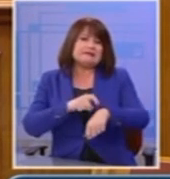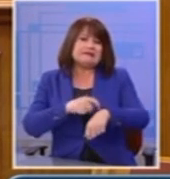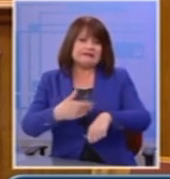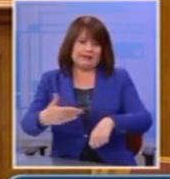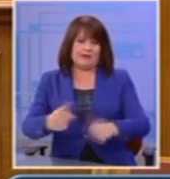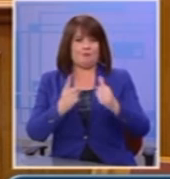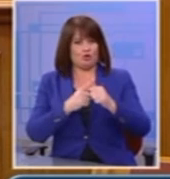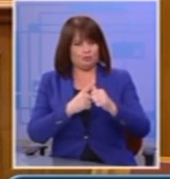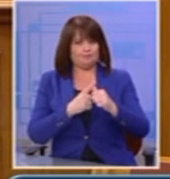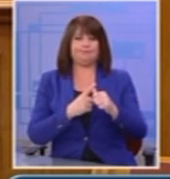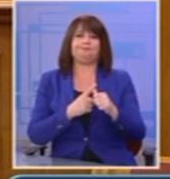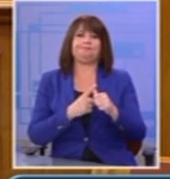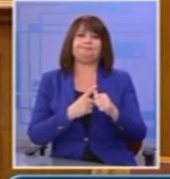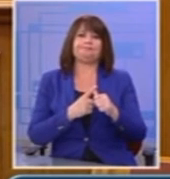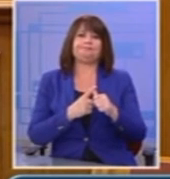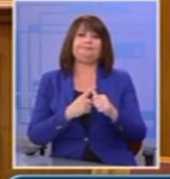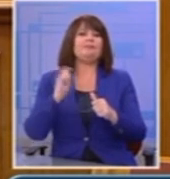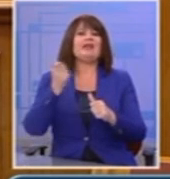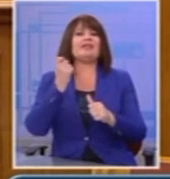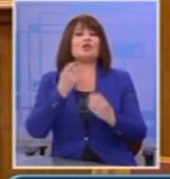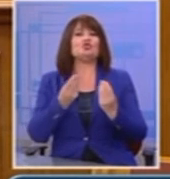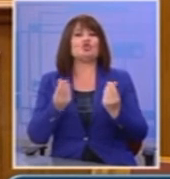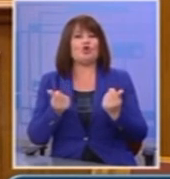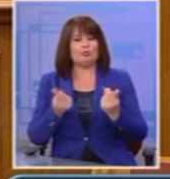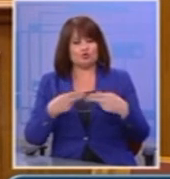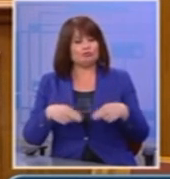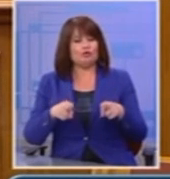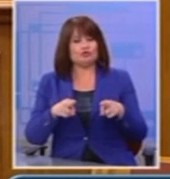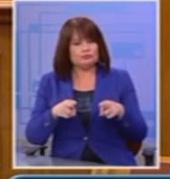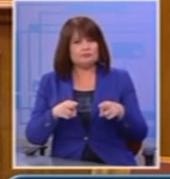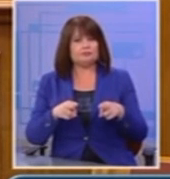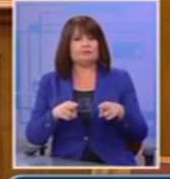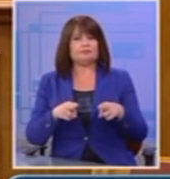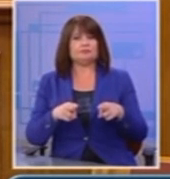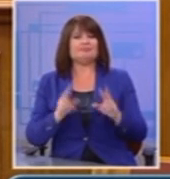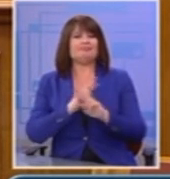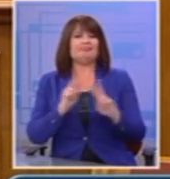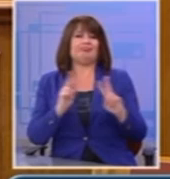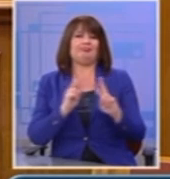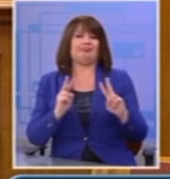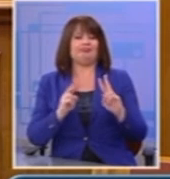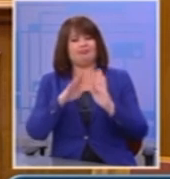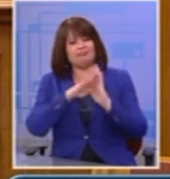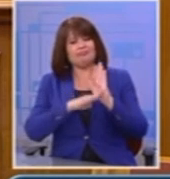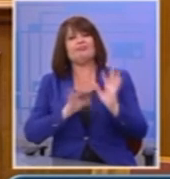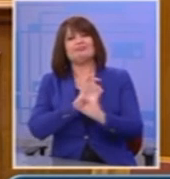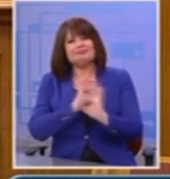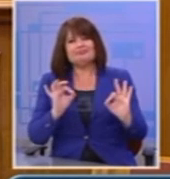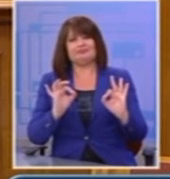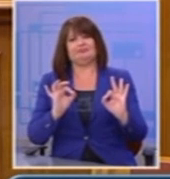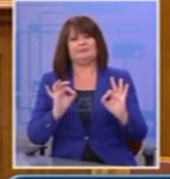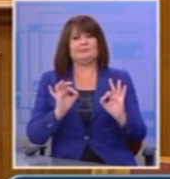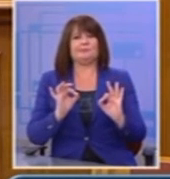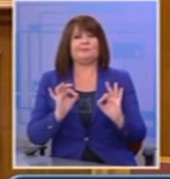Πρώτον, η εθνική γραμμή προσδιορίζεται με πολύ σαφή και αδιαμφισβήτητο